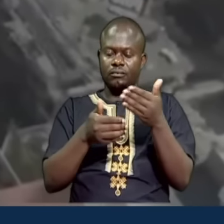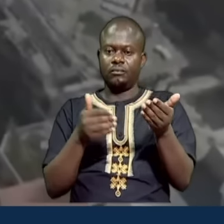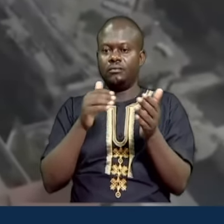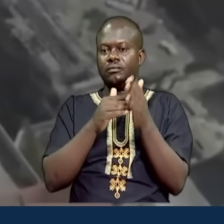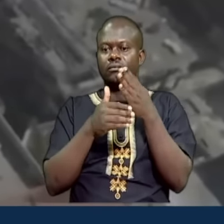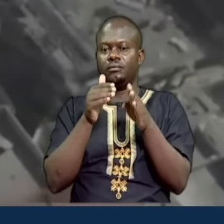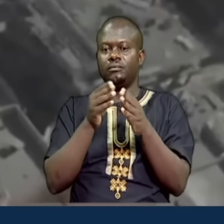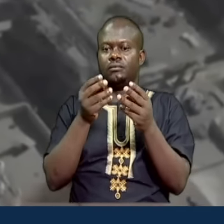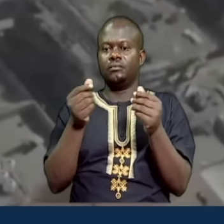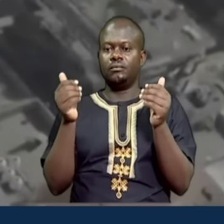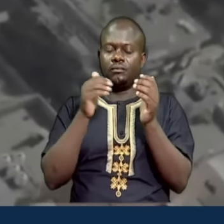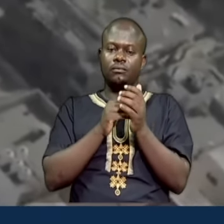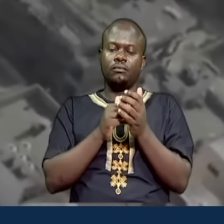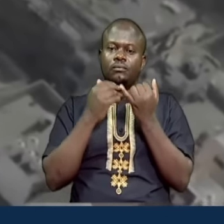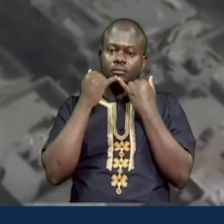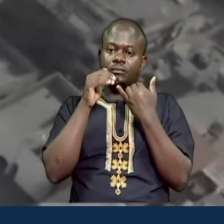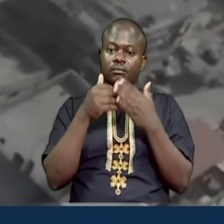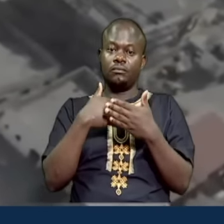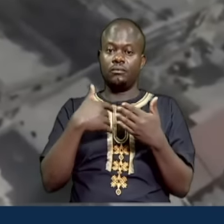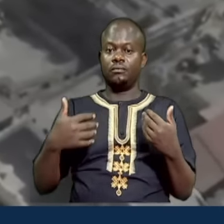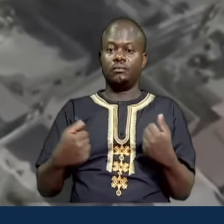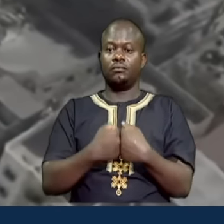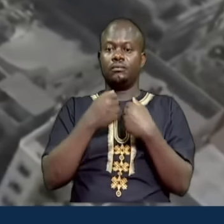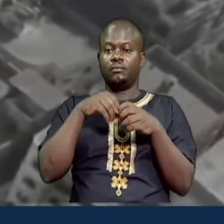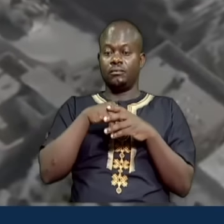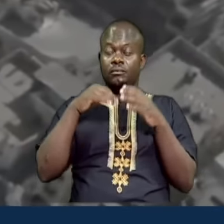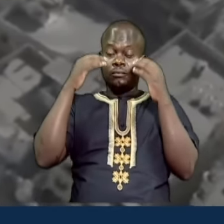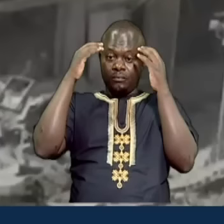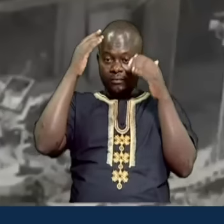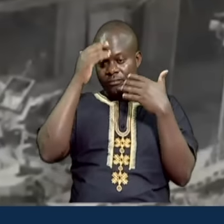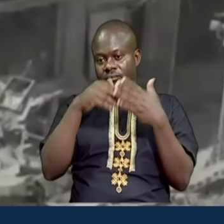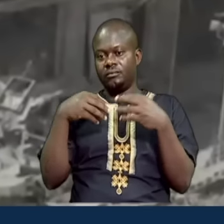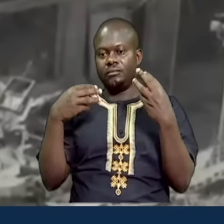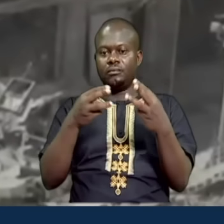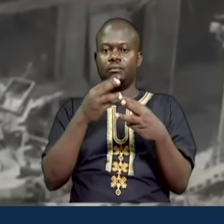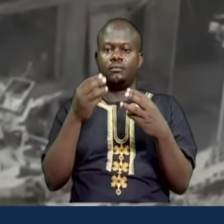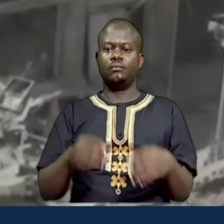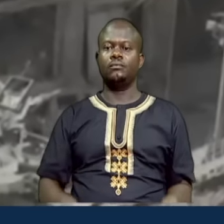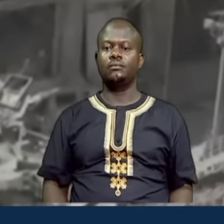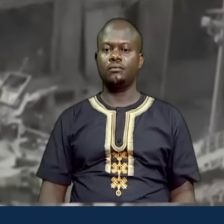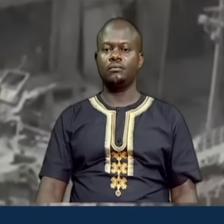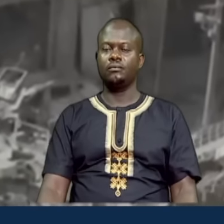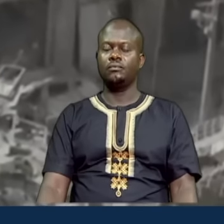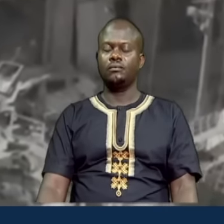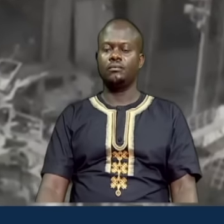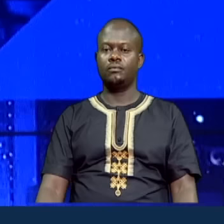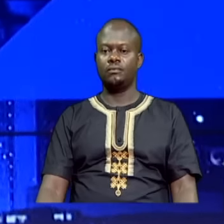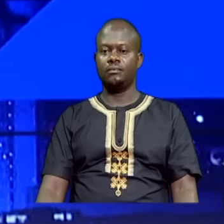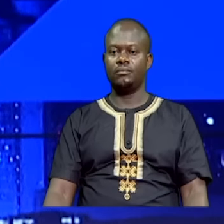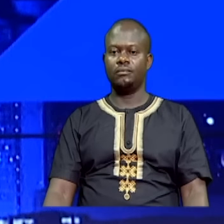gusana ibyangiritse no guhumuriza abaturage bagezweho ingaruka zirimo ihungabana kubera iyo ntambara Kanyamanza Inosa Televiziyo y'u